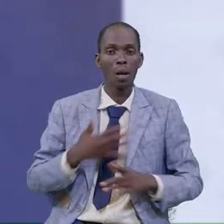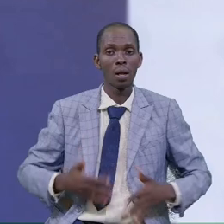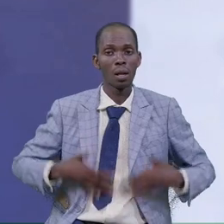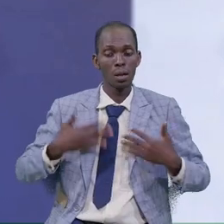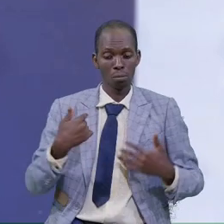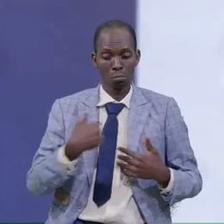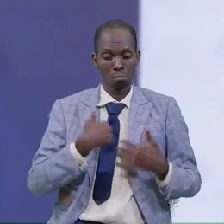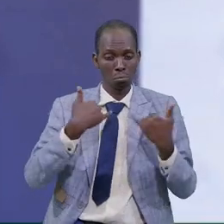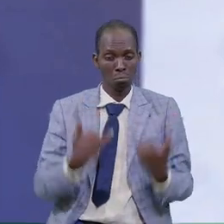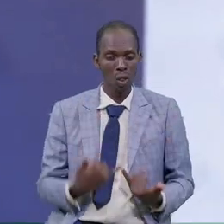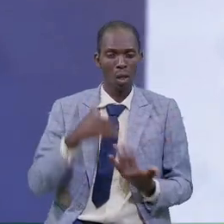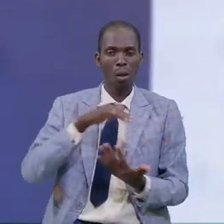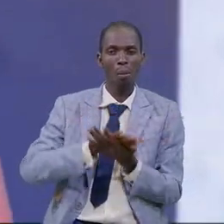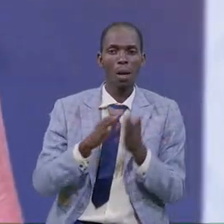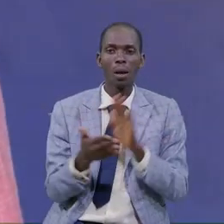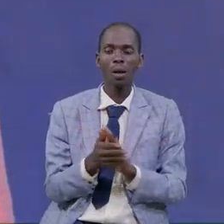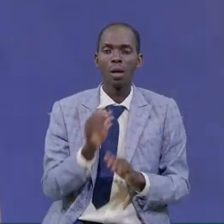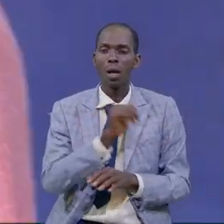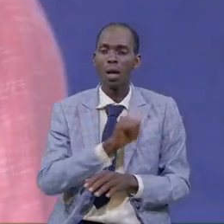suis devenu un docteur.